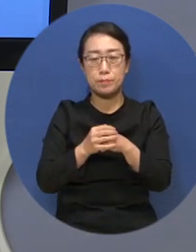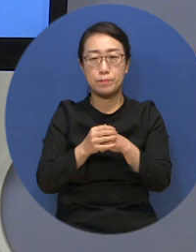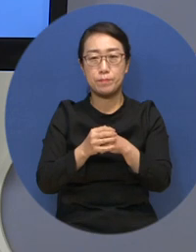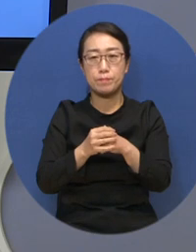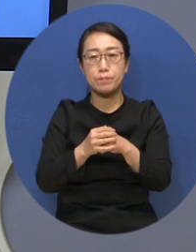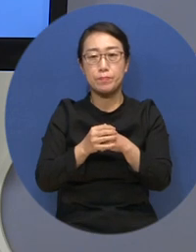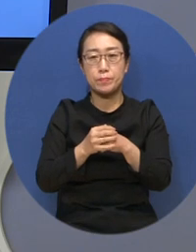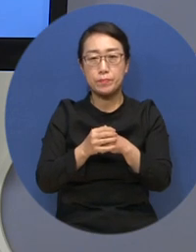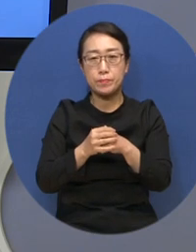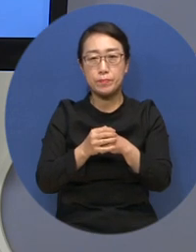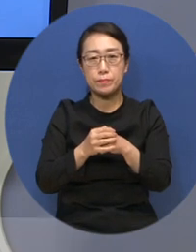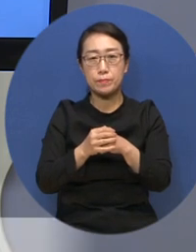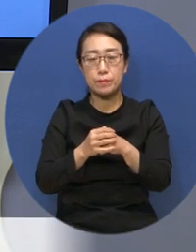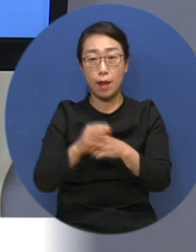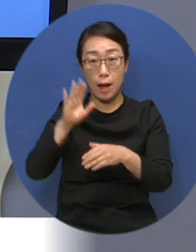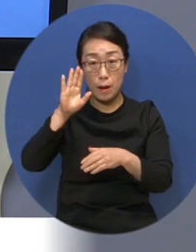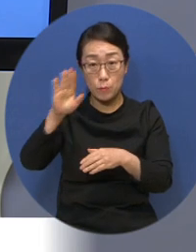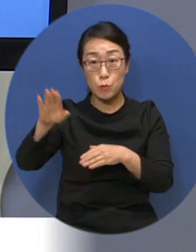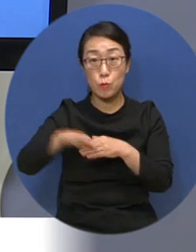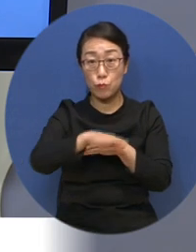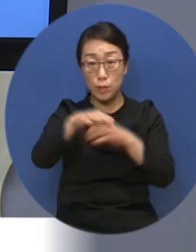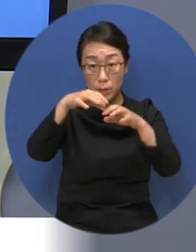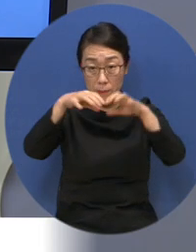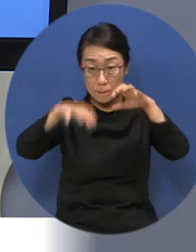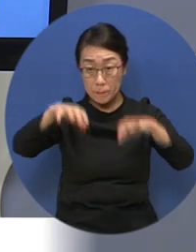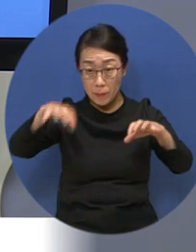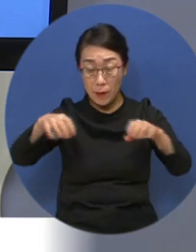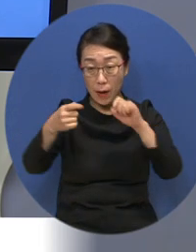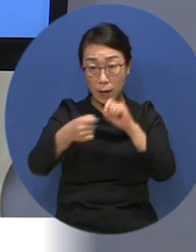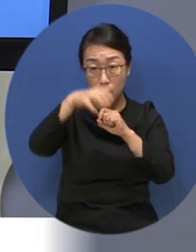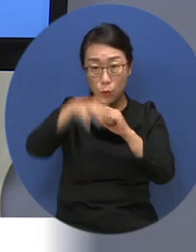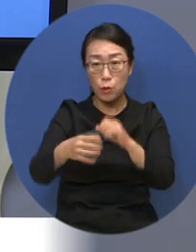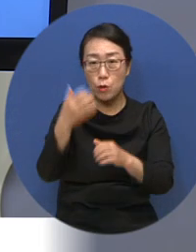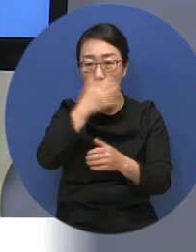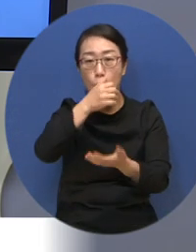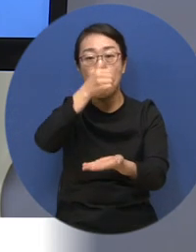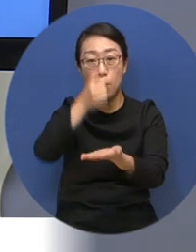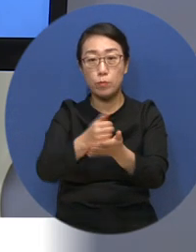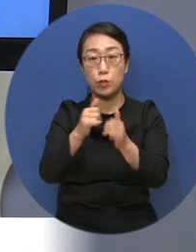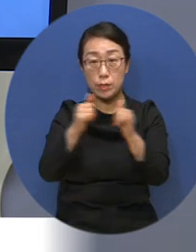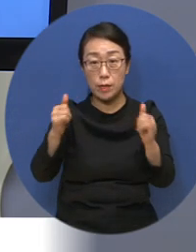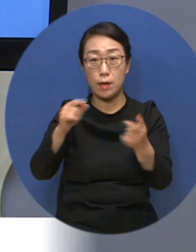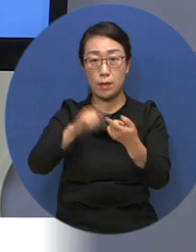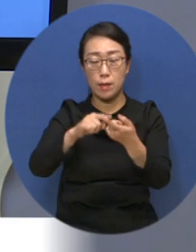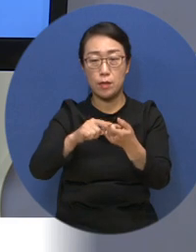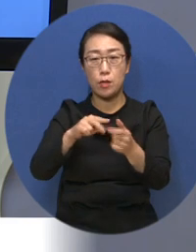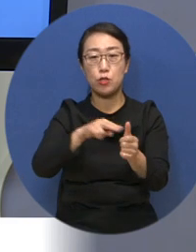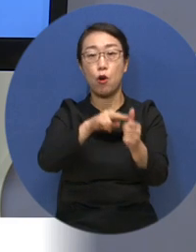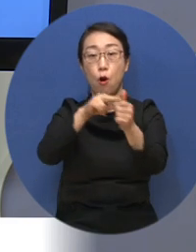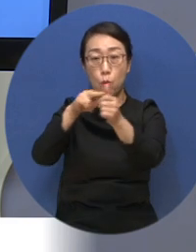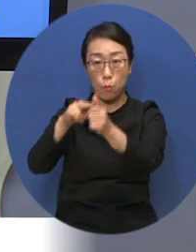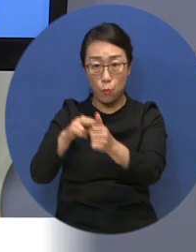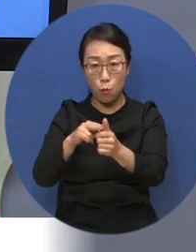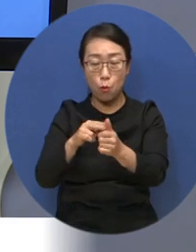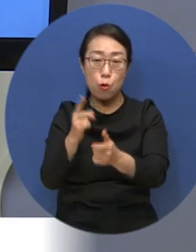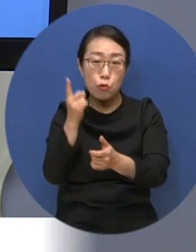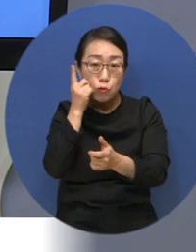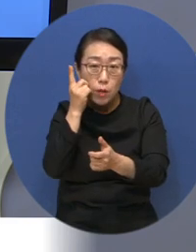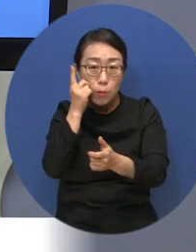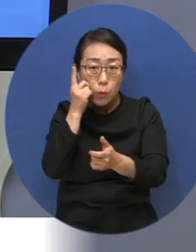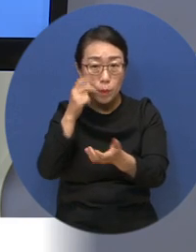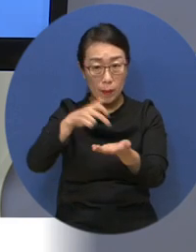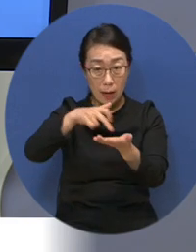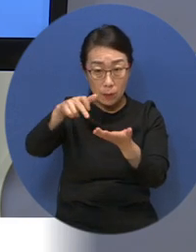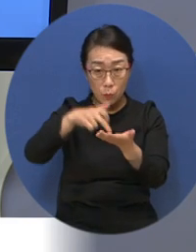다음 소식입니다 앞으로 우리 동네에 거주하는 성범죄자에 대한 정보를 카카오톡 등 모바일을 통해